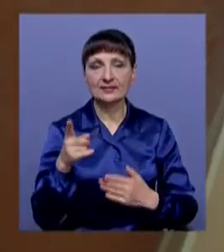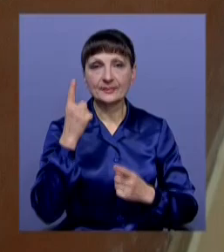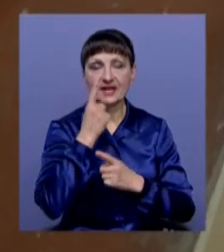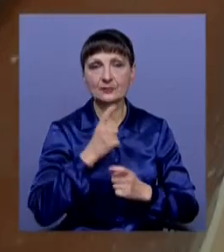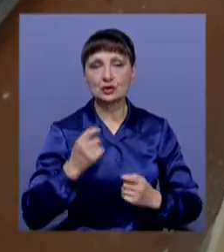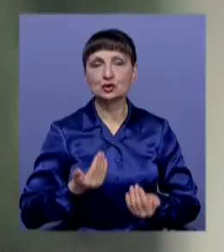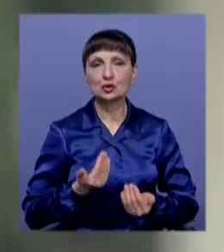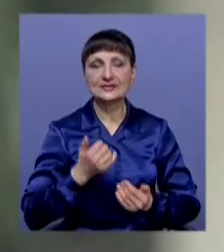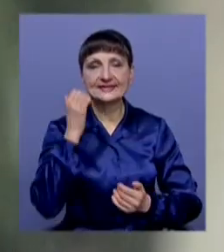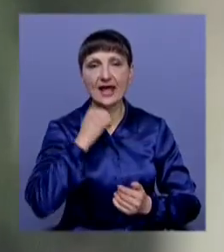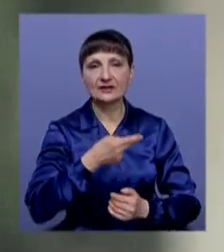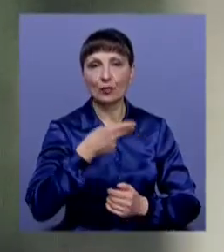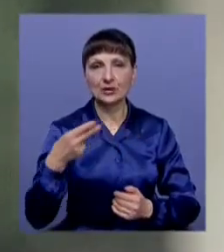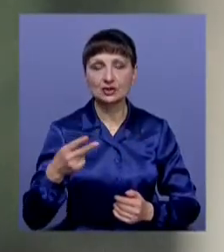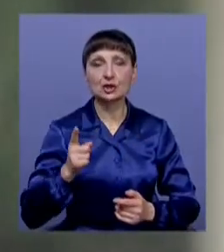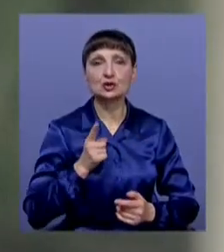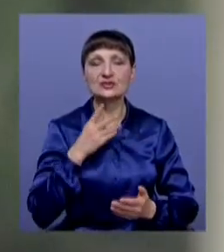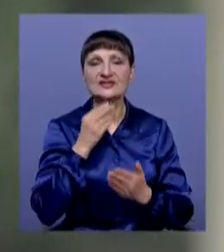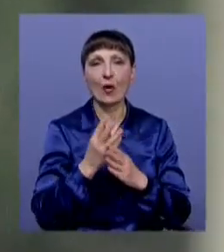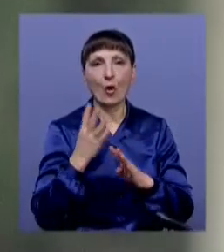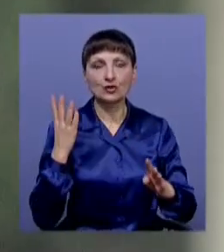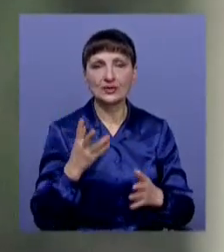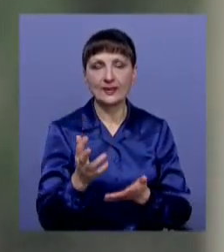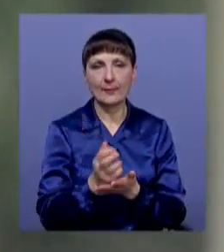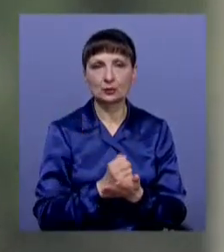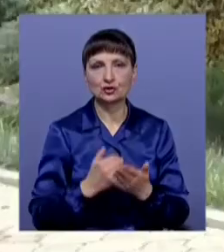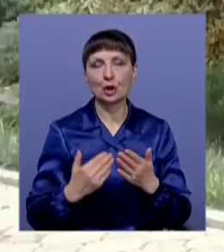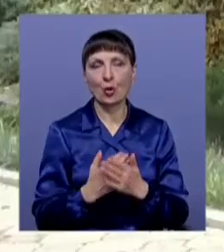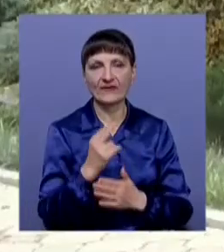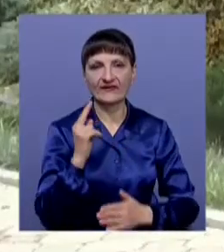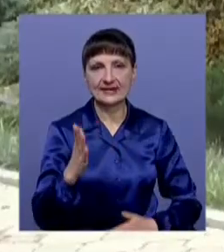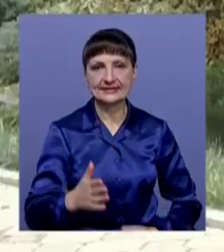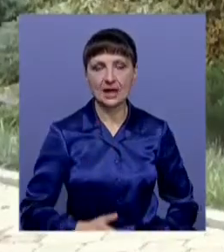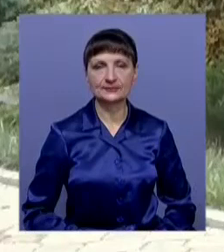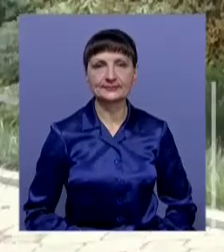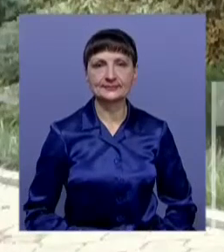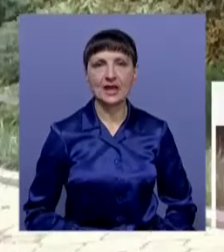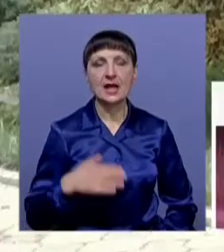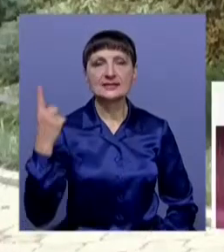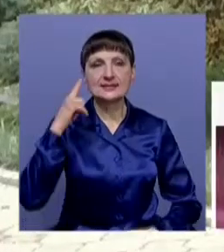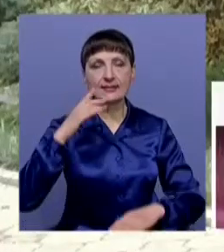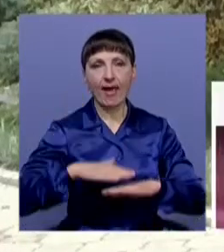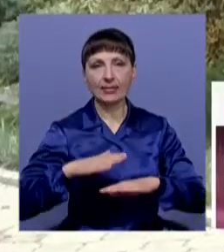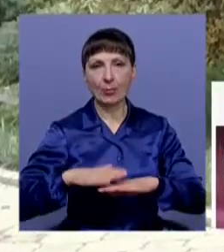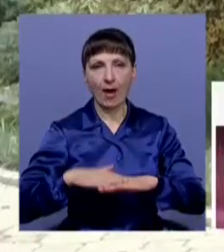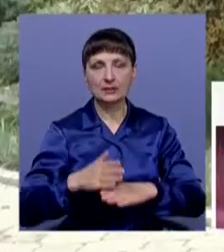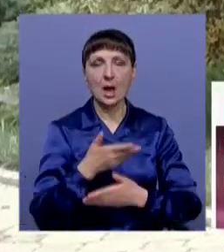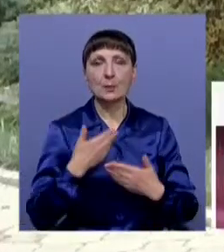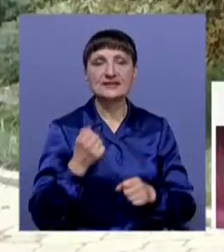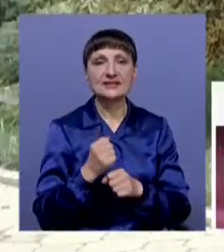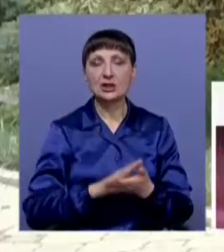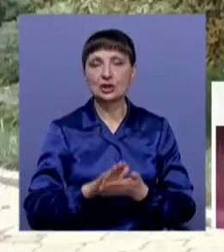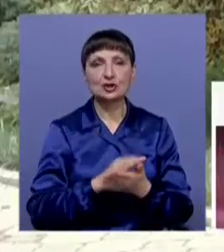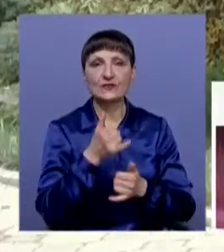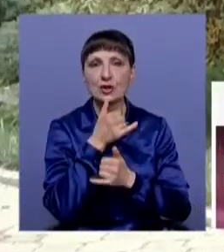что жильцы старой двухэтажки ждут своей очереди для получения новых квартир. Со стороны акимата мы сделать ничего не